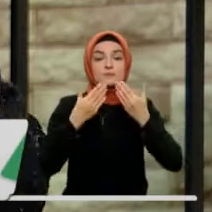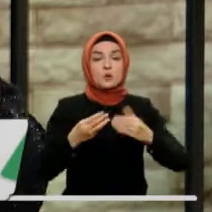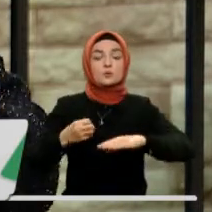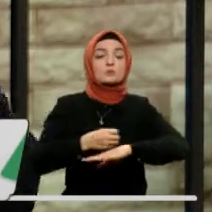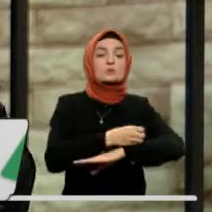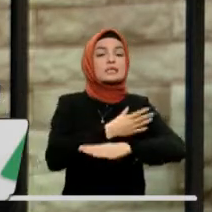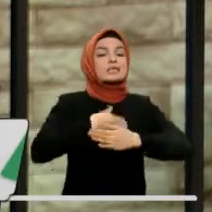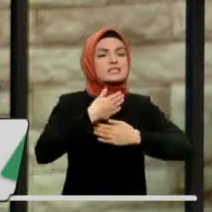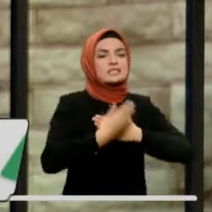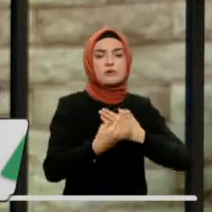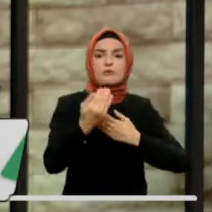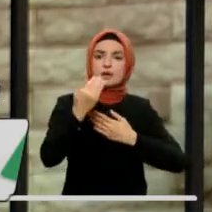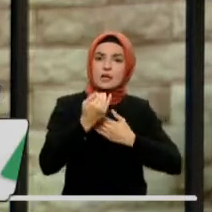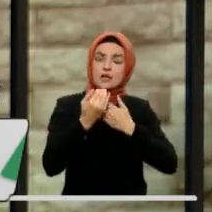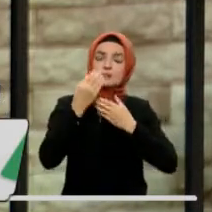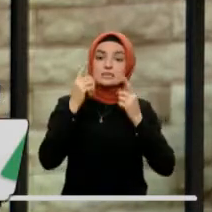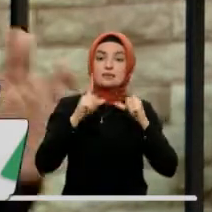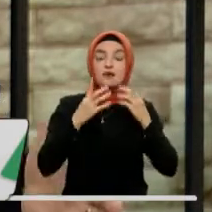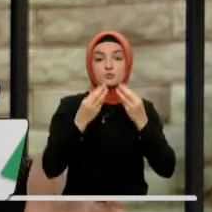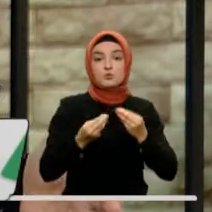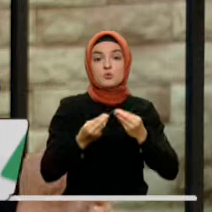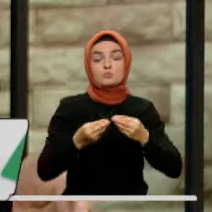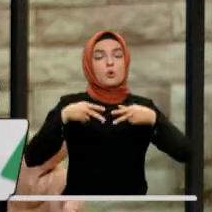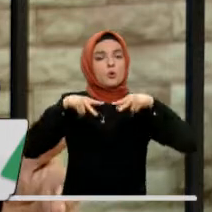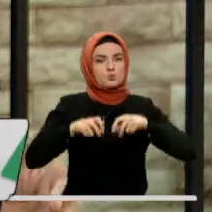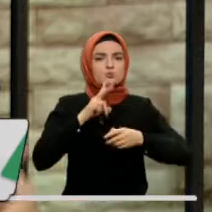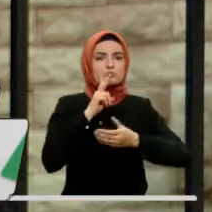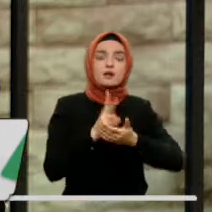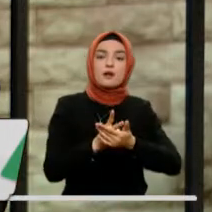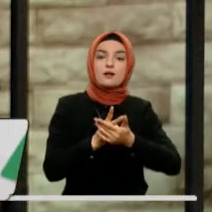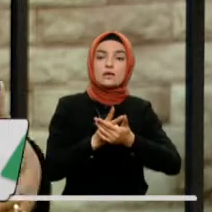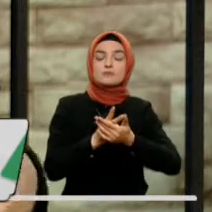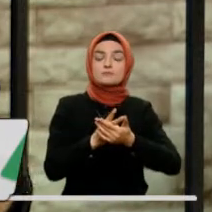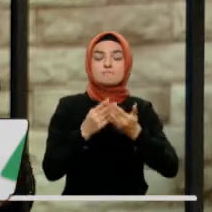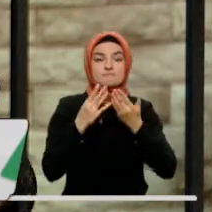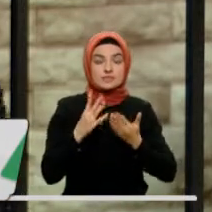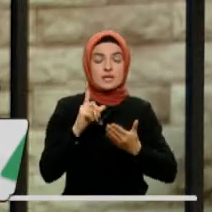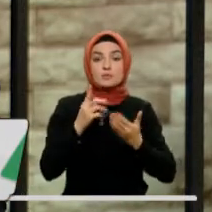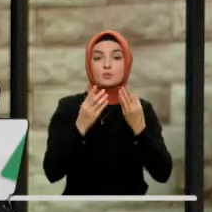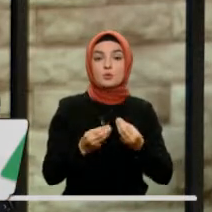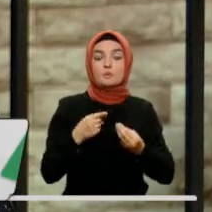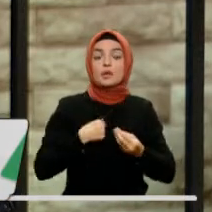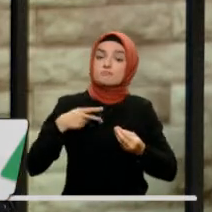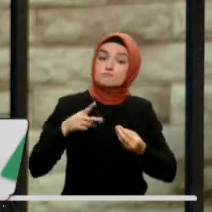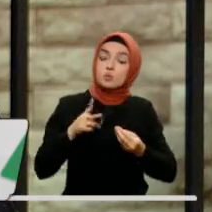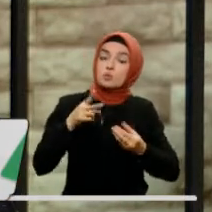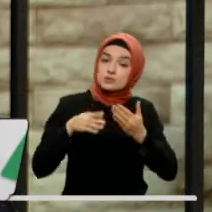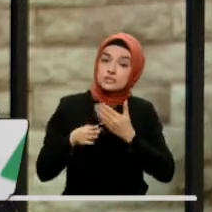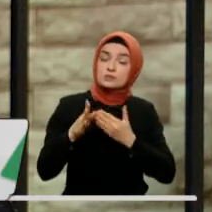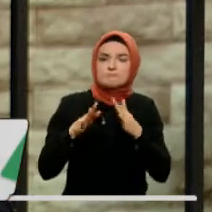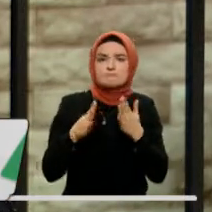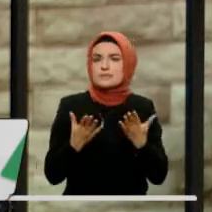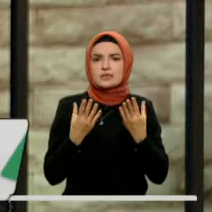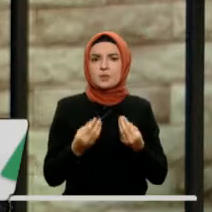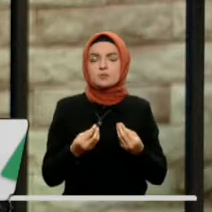duyguları sonradan gelmesi gereken, ilk önce oturup karar vermeniz gereken, ya ben bir yolculuğa çıkıyorum. Nasıl bir yolculuk? Belki